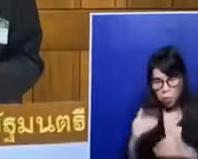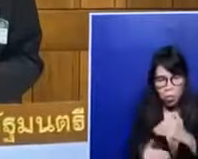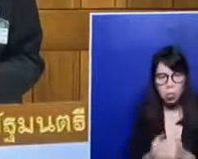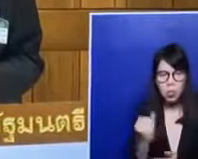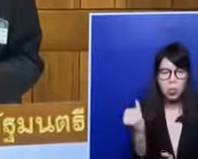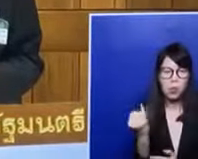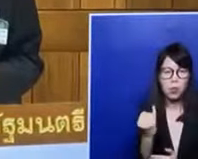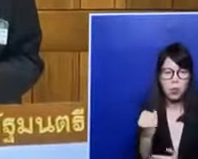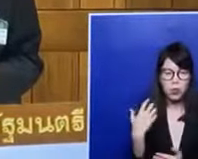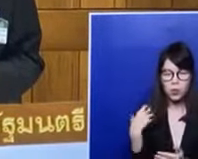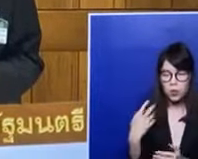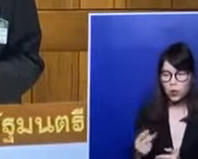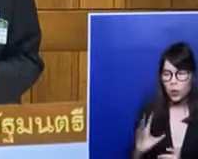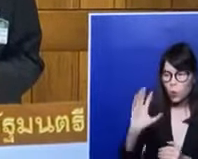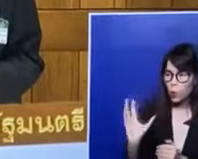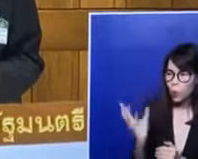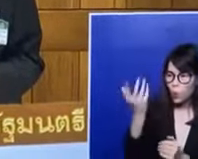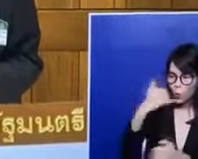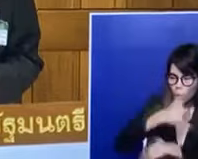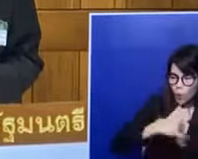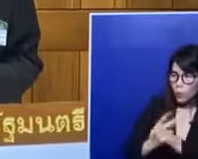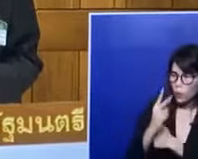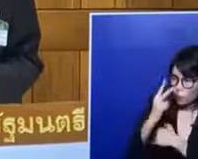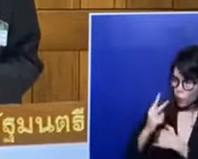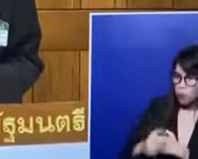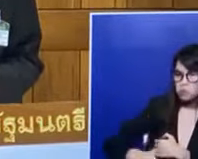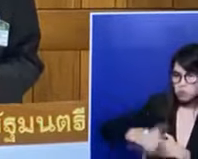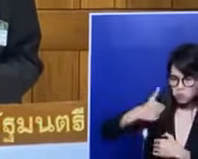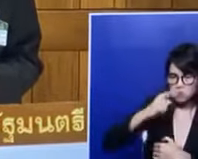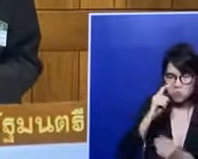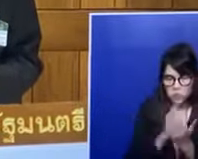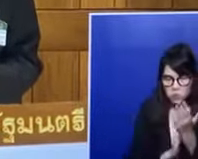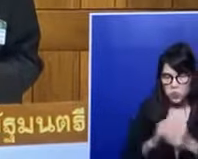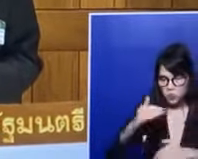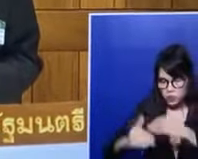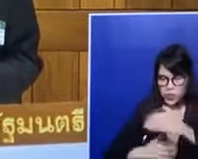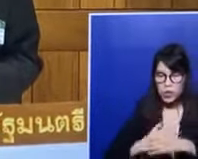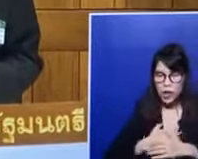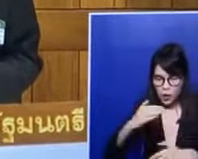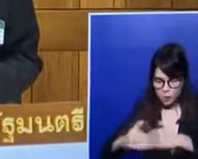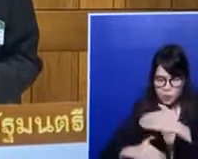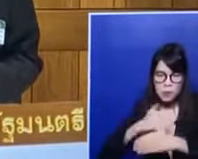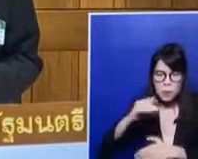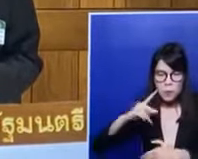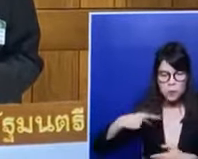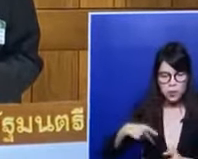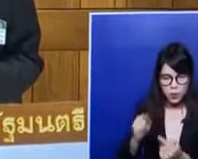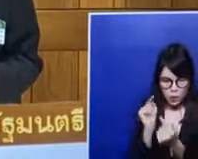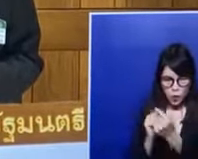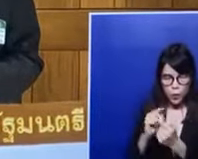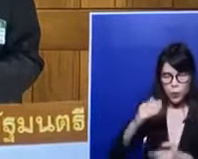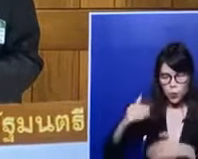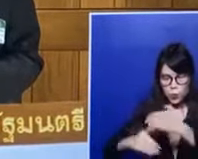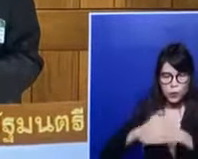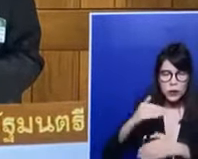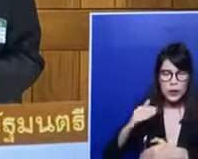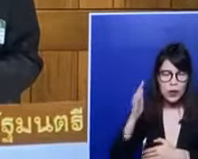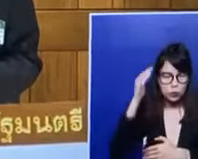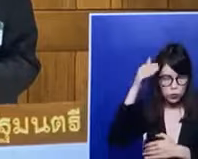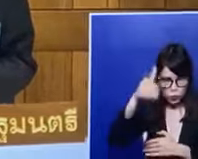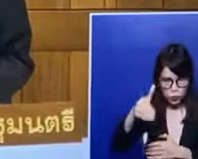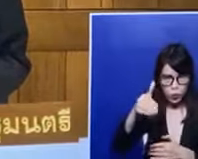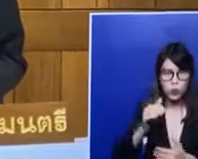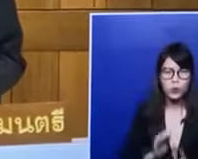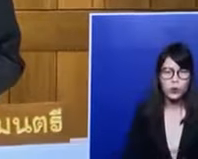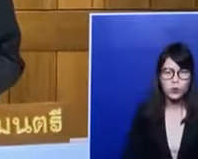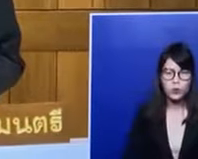ต่เวทีโลกเขามองเราอย่างนี้ผมก็อยากให้สิ่งเหล่านี้มันได้เดินหน้าเอามาใช้ประโยชน์นะครับในการช่วยขับเคลื่อนต่อไปนะครับสำหรับ